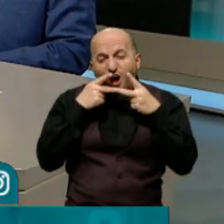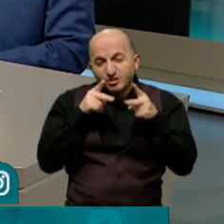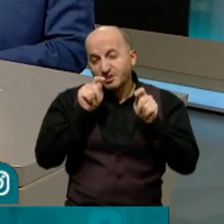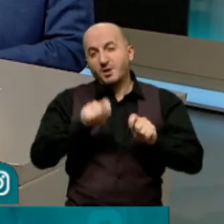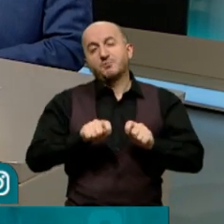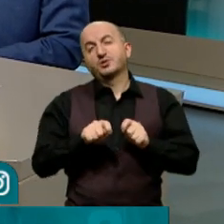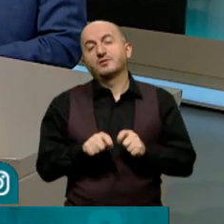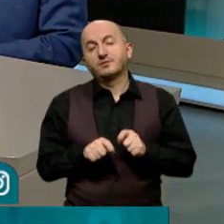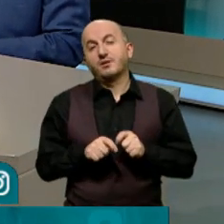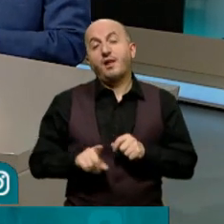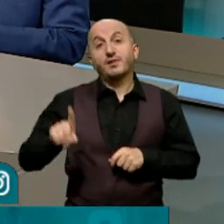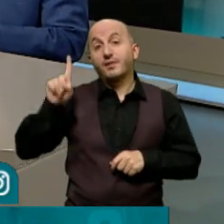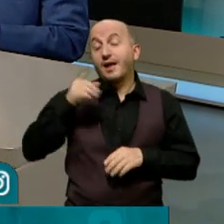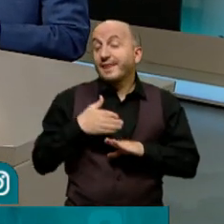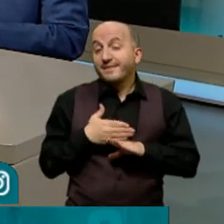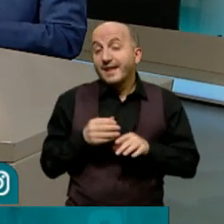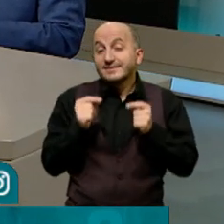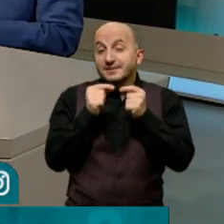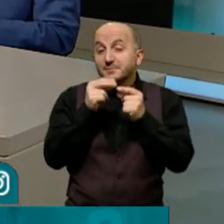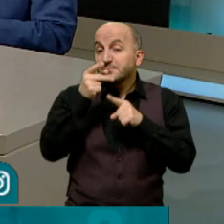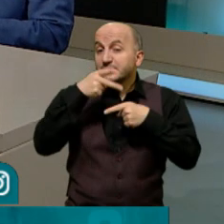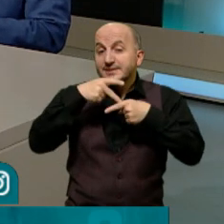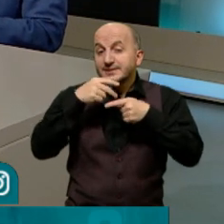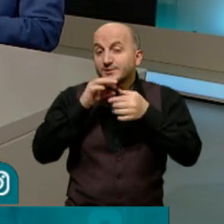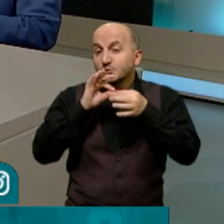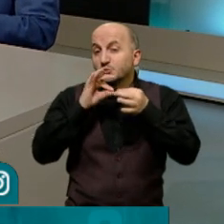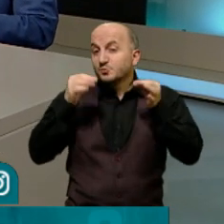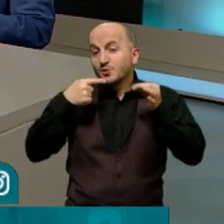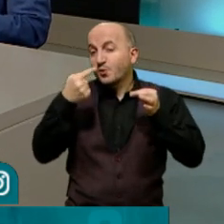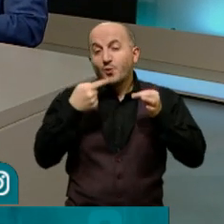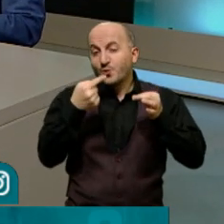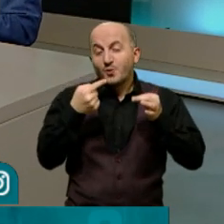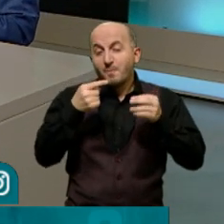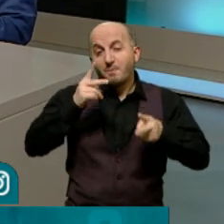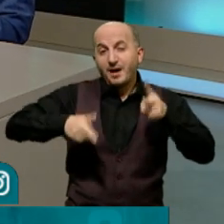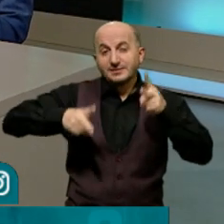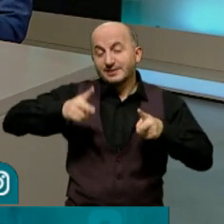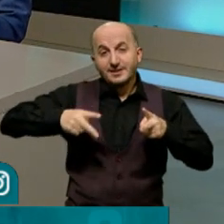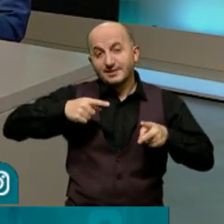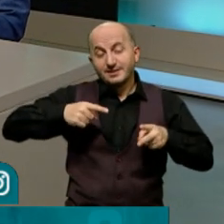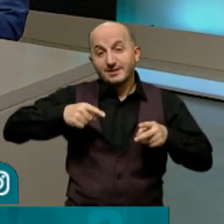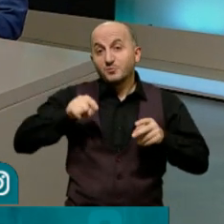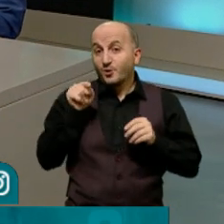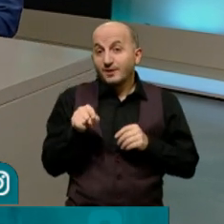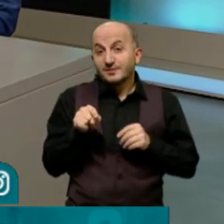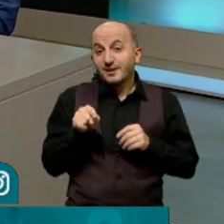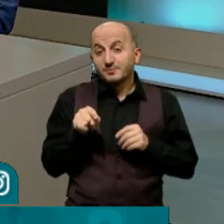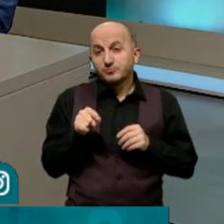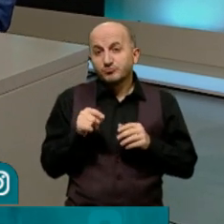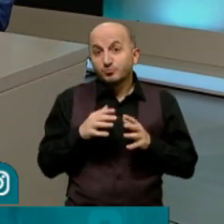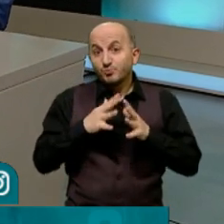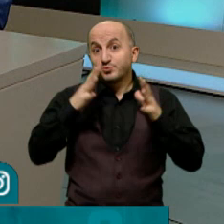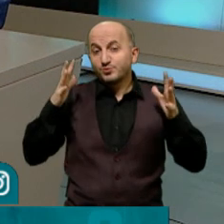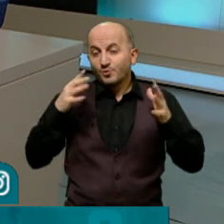Yani Cenab-ı Hak niye biz ifadesini kullanıyor? Demişler ki bazıları burada bir azamet var.